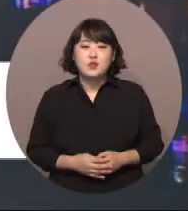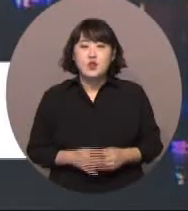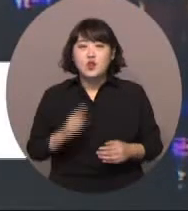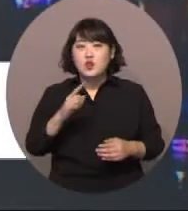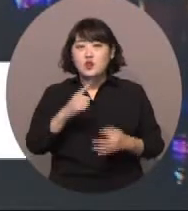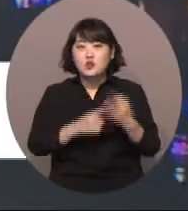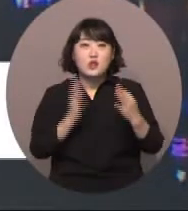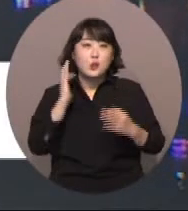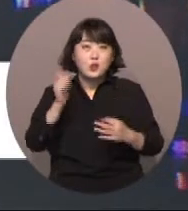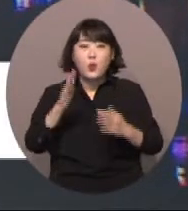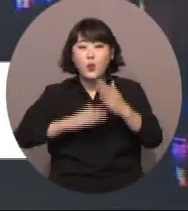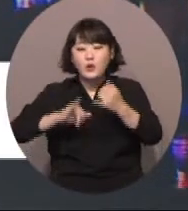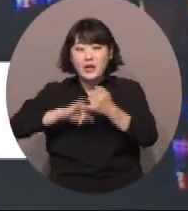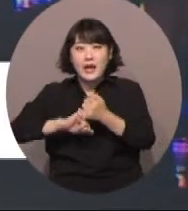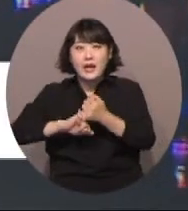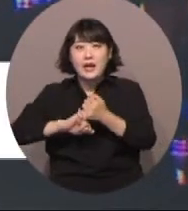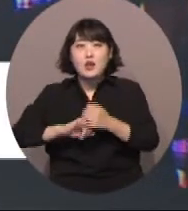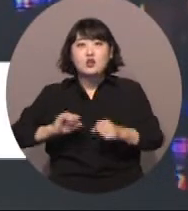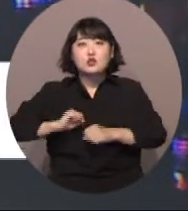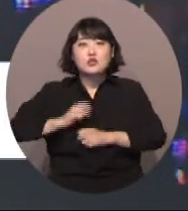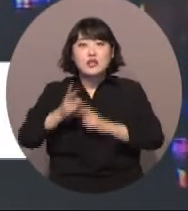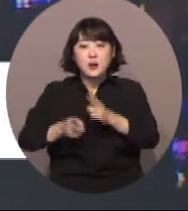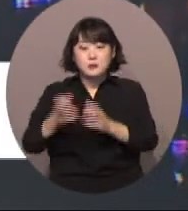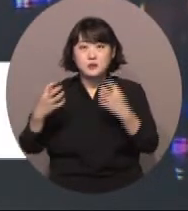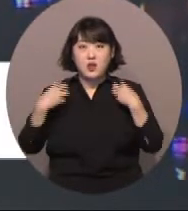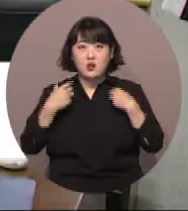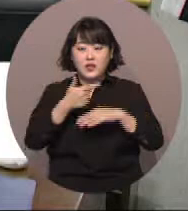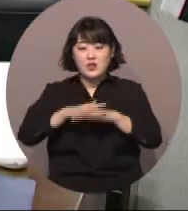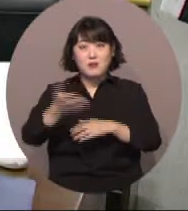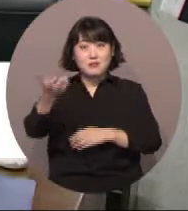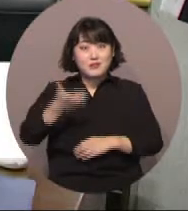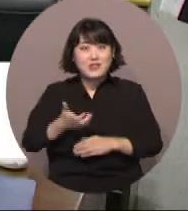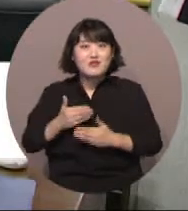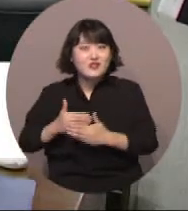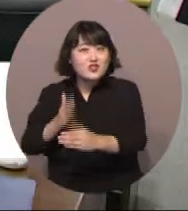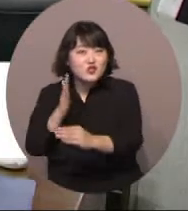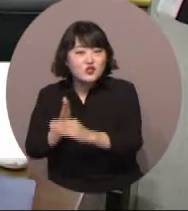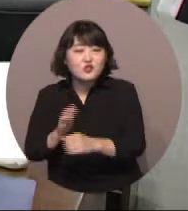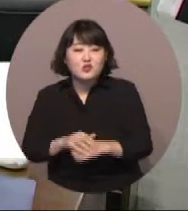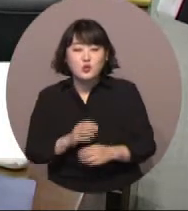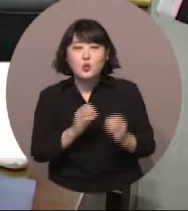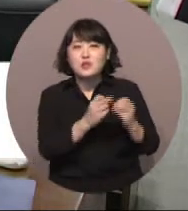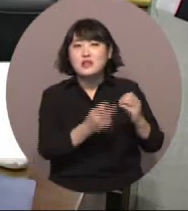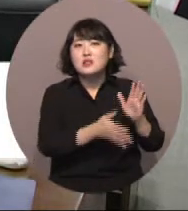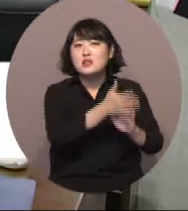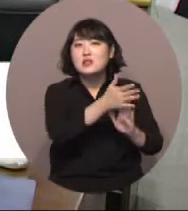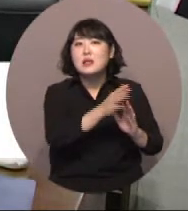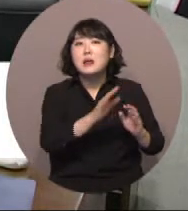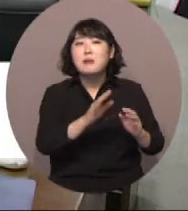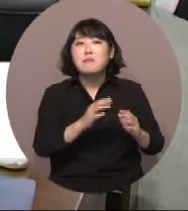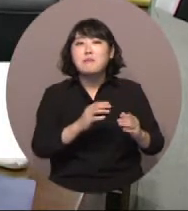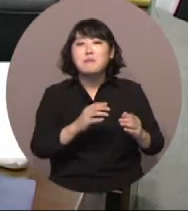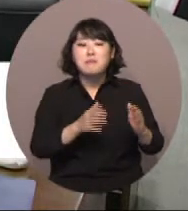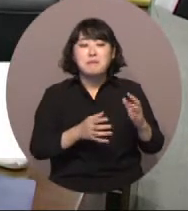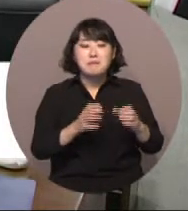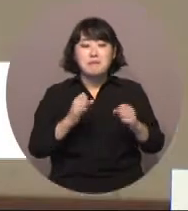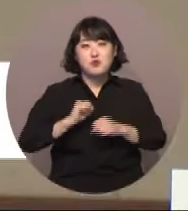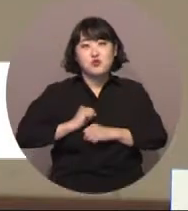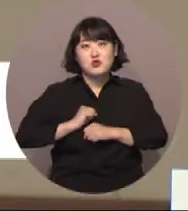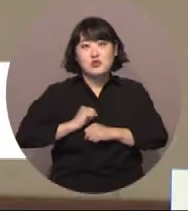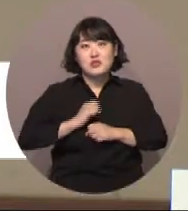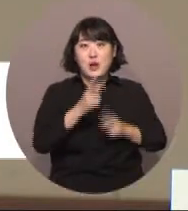윤석열 대통령의 공약인 방위사업청 대전 이전이 속도를 내는 가운데 논산시가 방사청 유치 추진 의지를